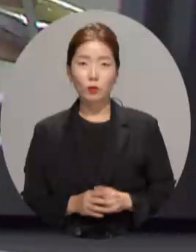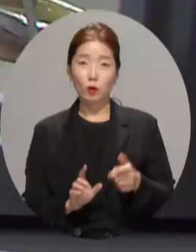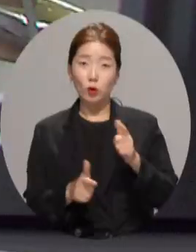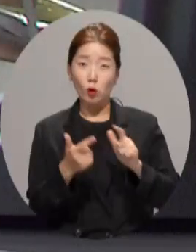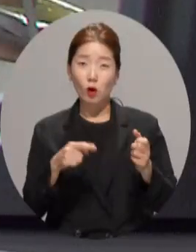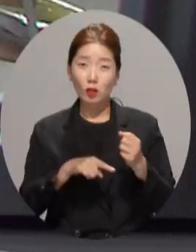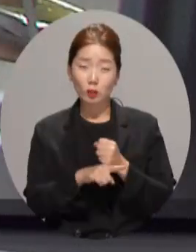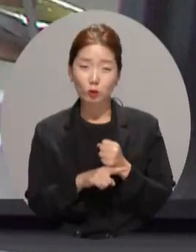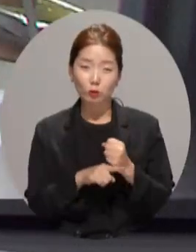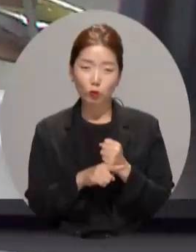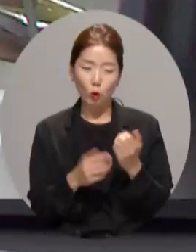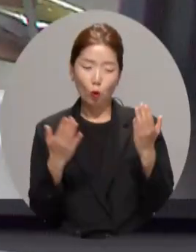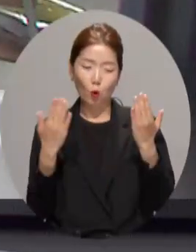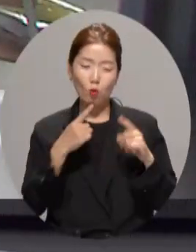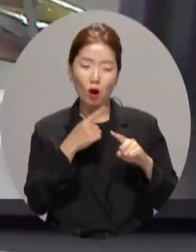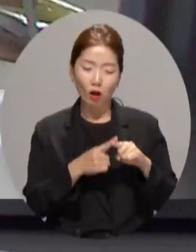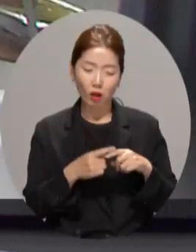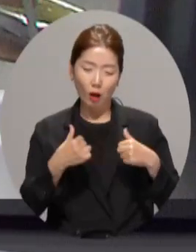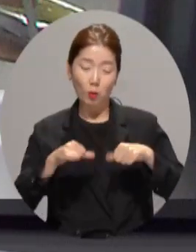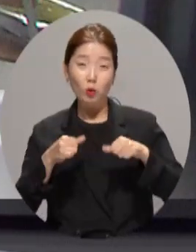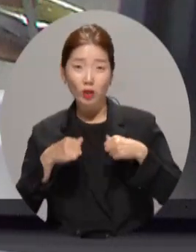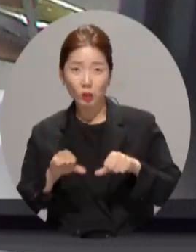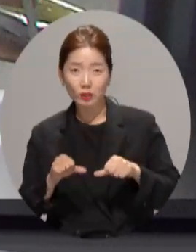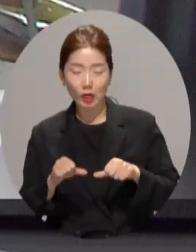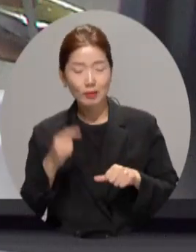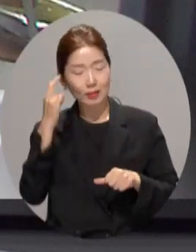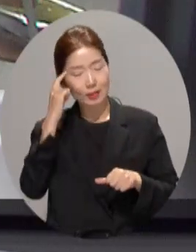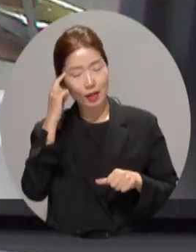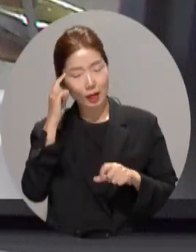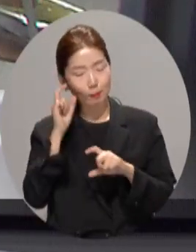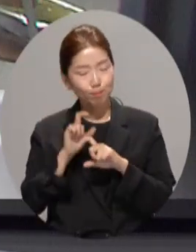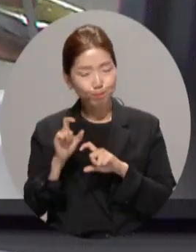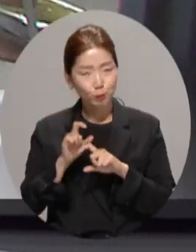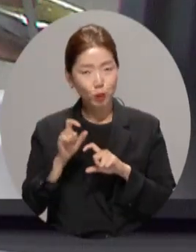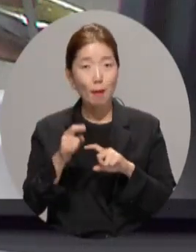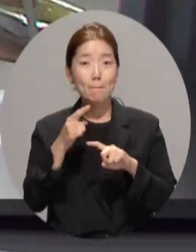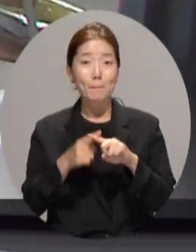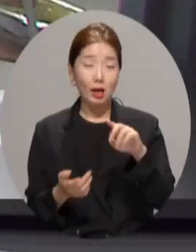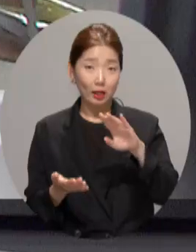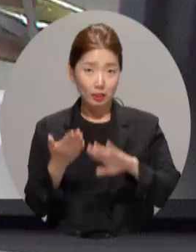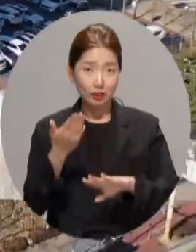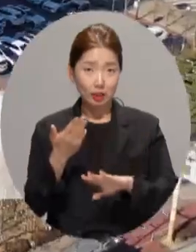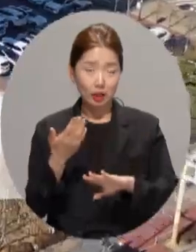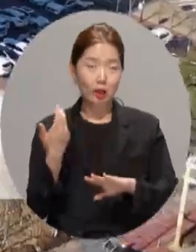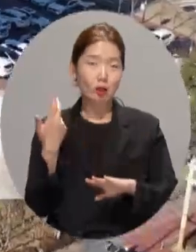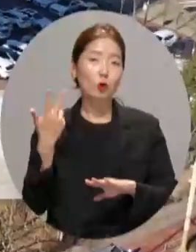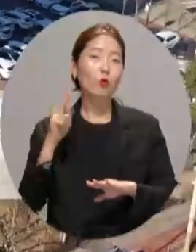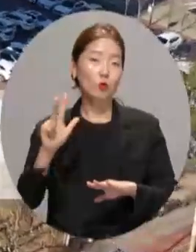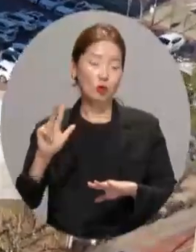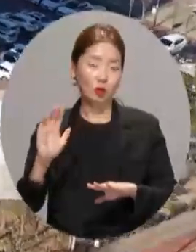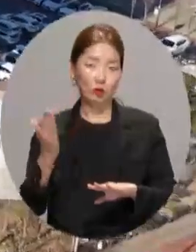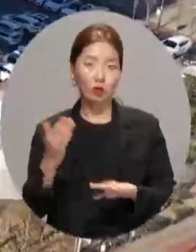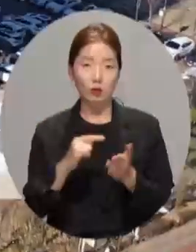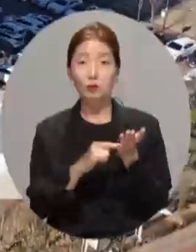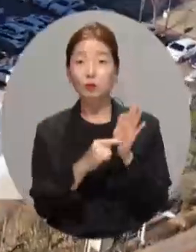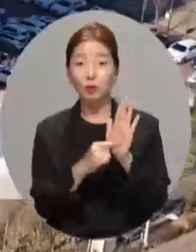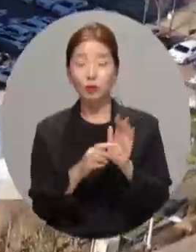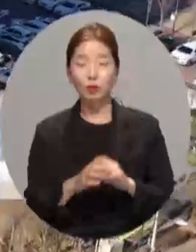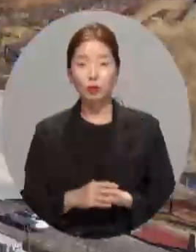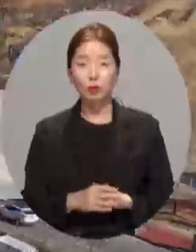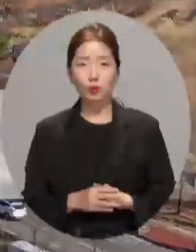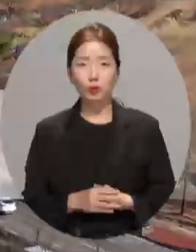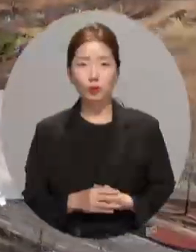다양한 이유로 학업을 중단하는 학생들이 숙려 기간을 거치면 절반 이상의 학생이 학업에 복귀하는 것으로